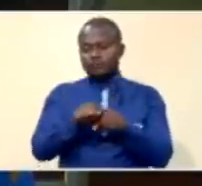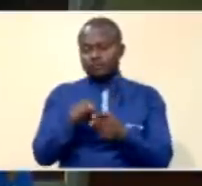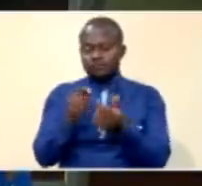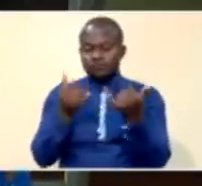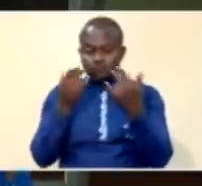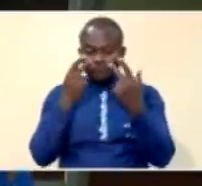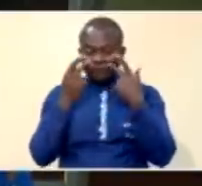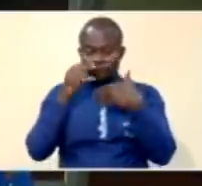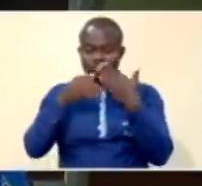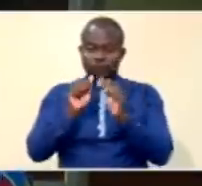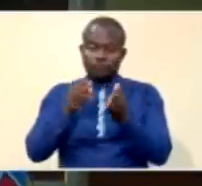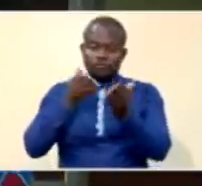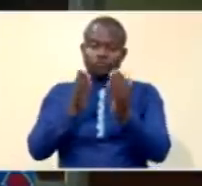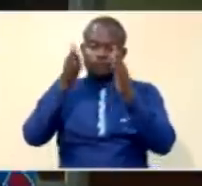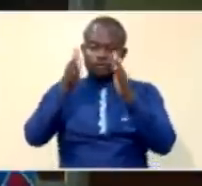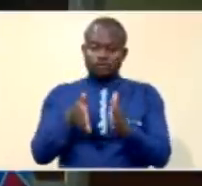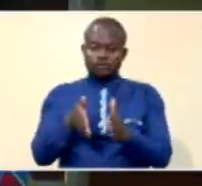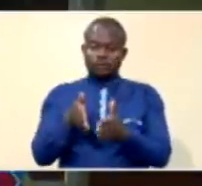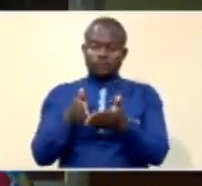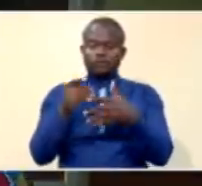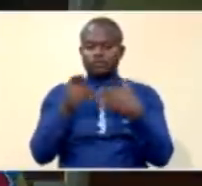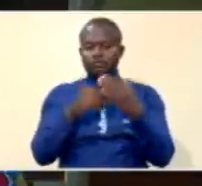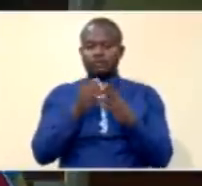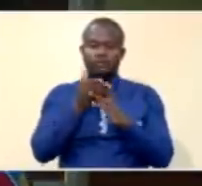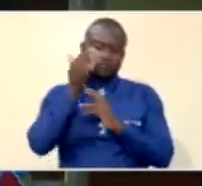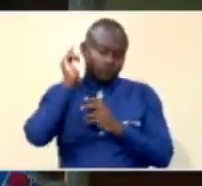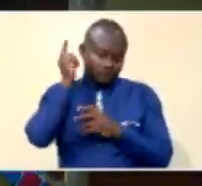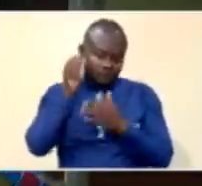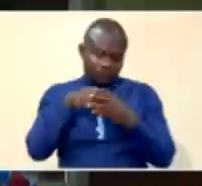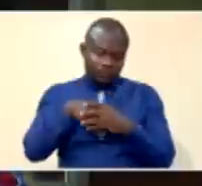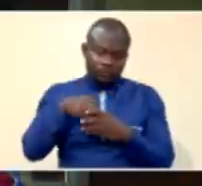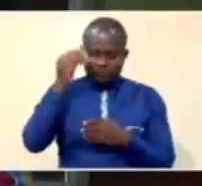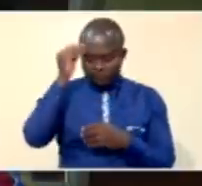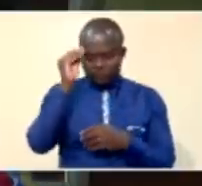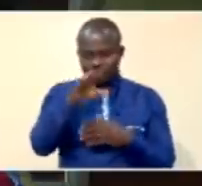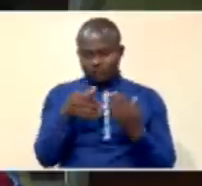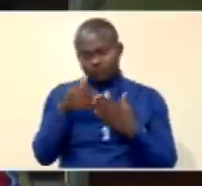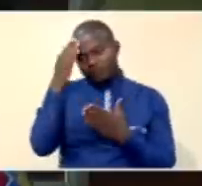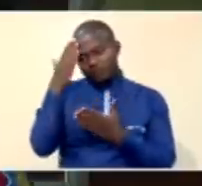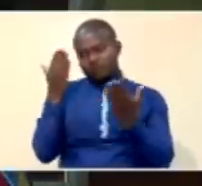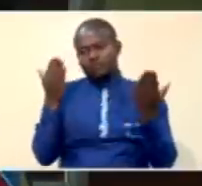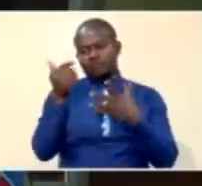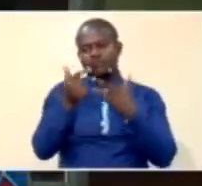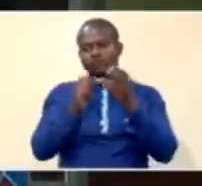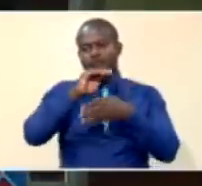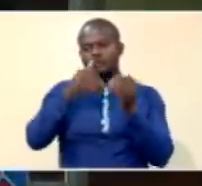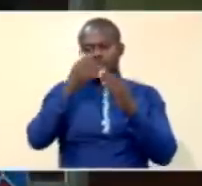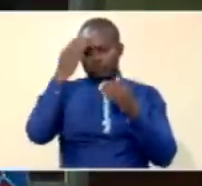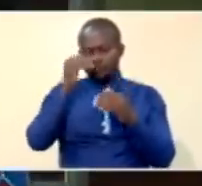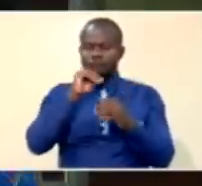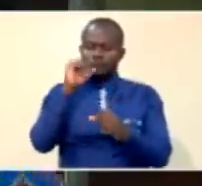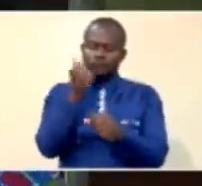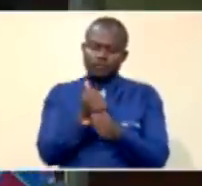ko bashobora gukurikirana nk'umuntu wavugiye ibintu kuri telefone cyangwa wanditse mesaje arahantu bakamumenya. Ibi byo kuki